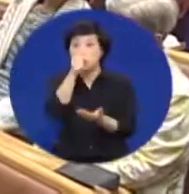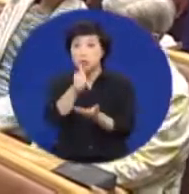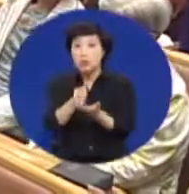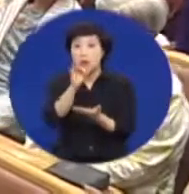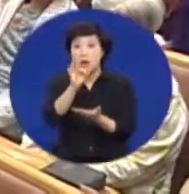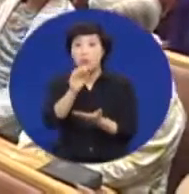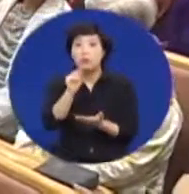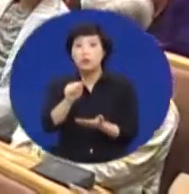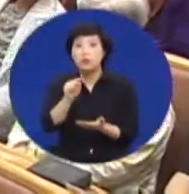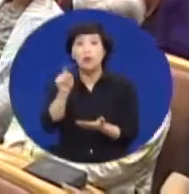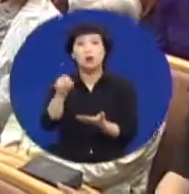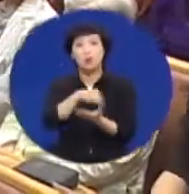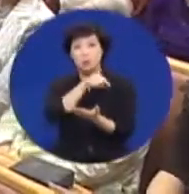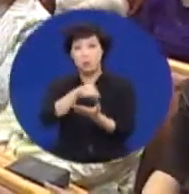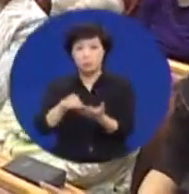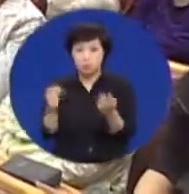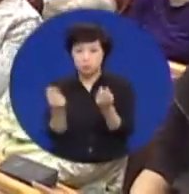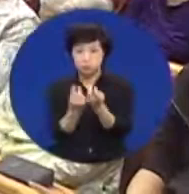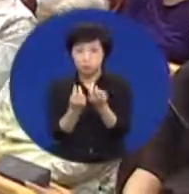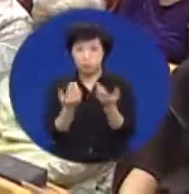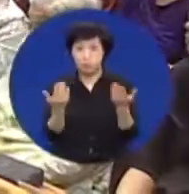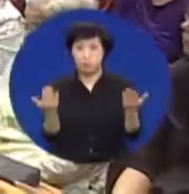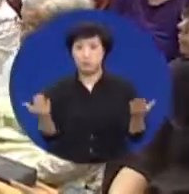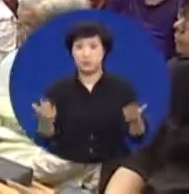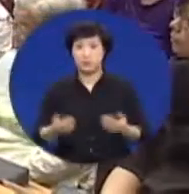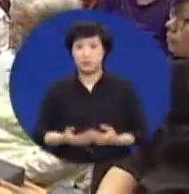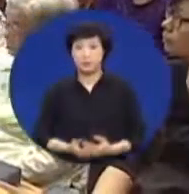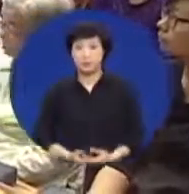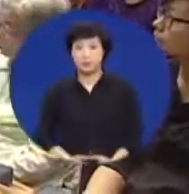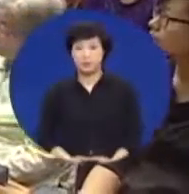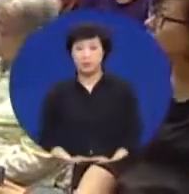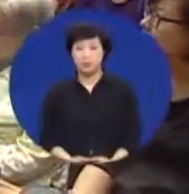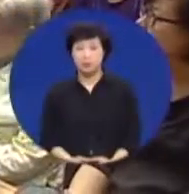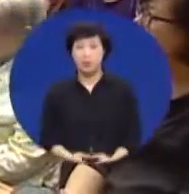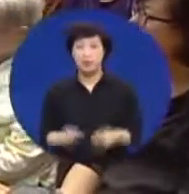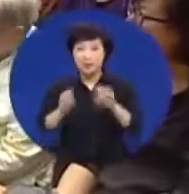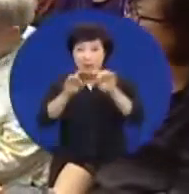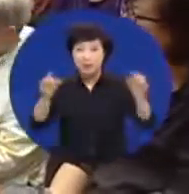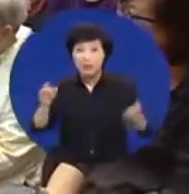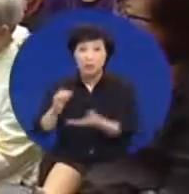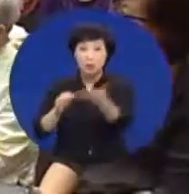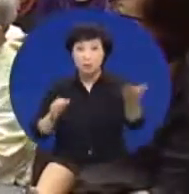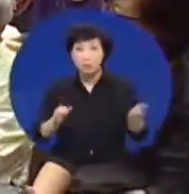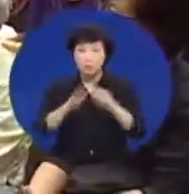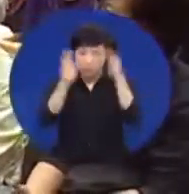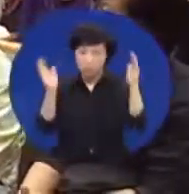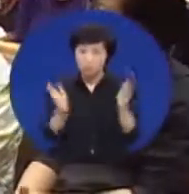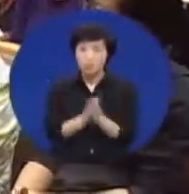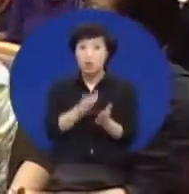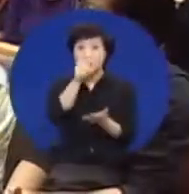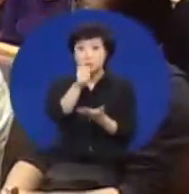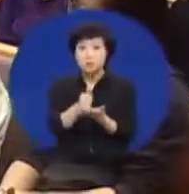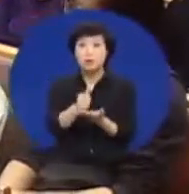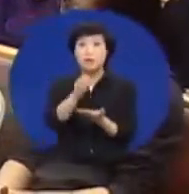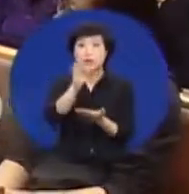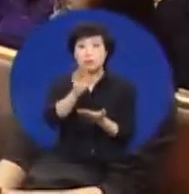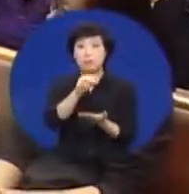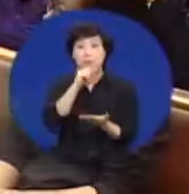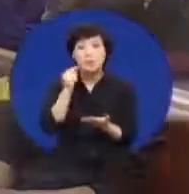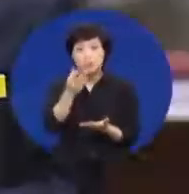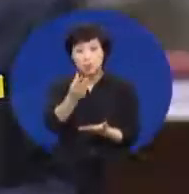죄값은 갚을 길이 없이 각자가 다 죄값이라는 빚을